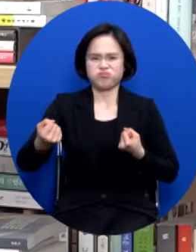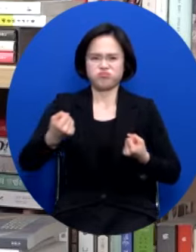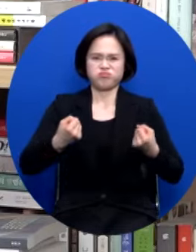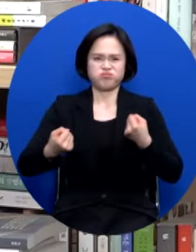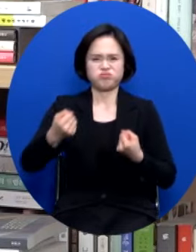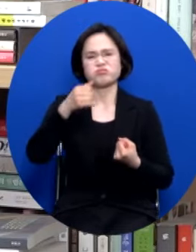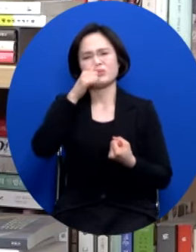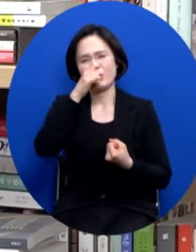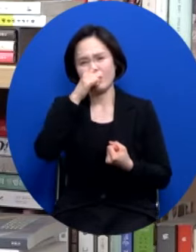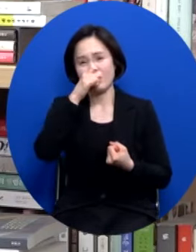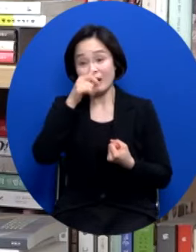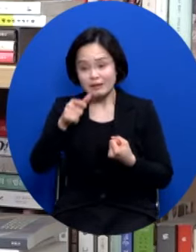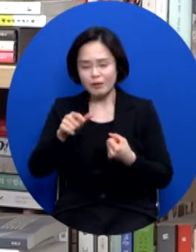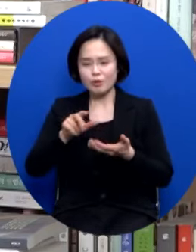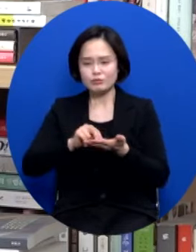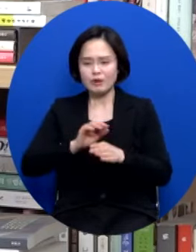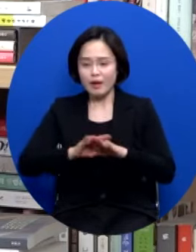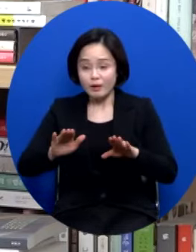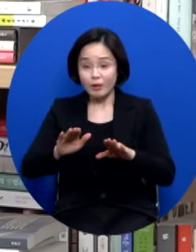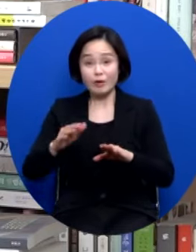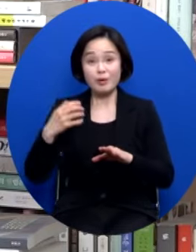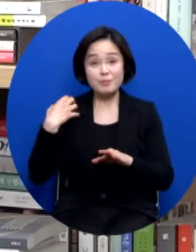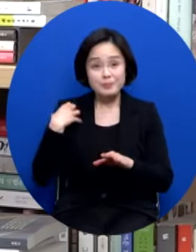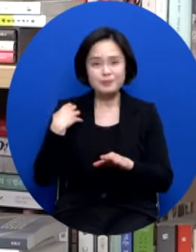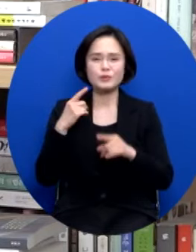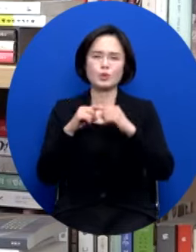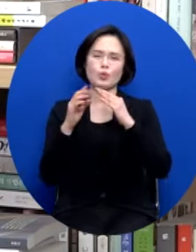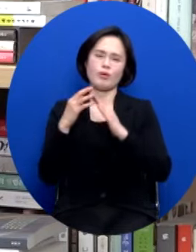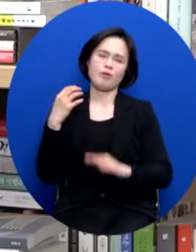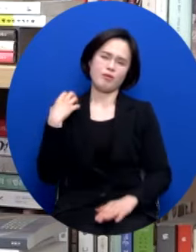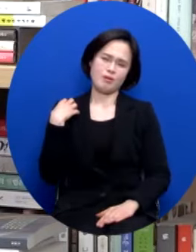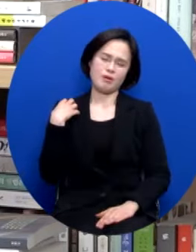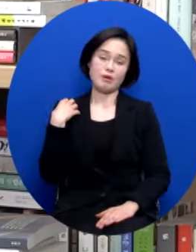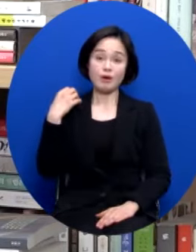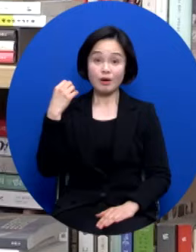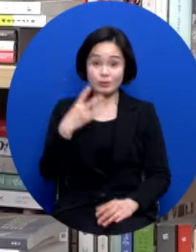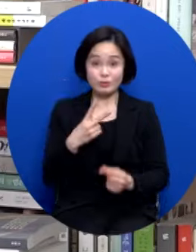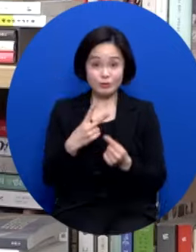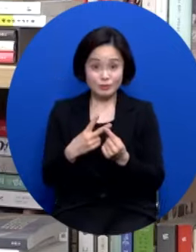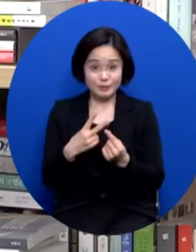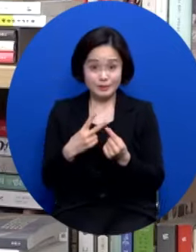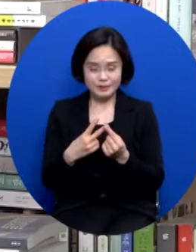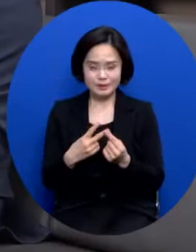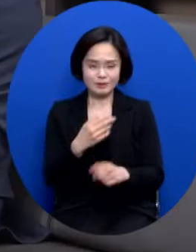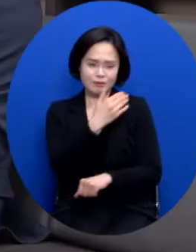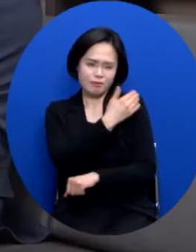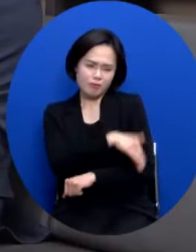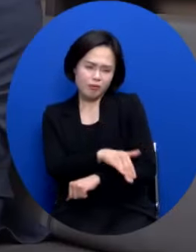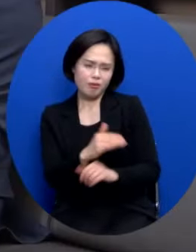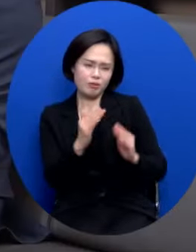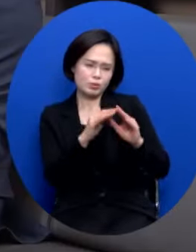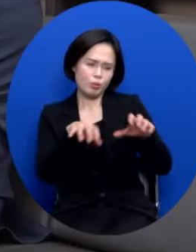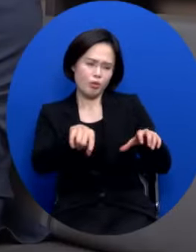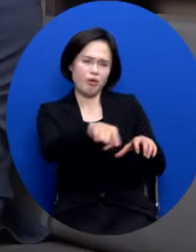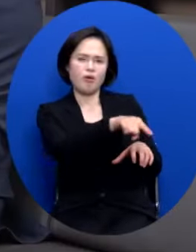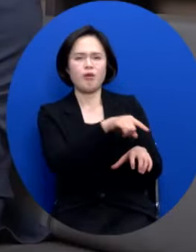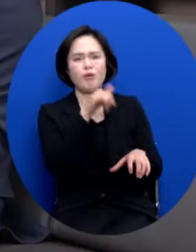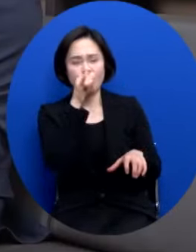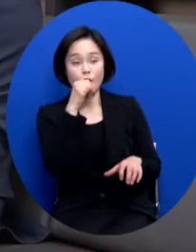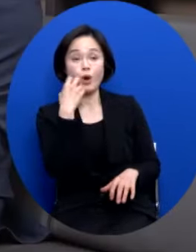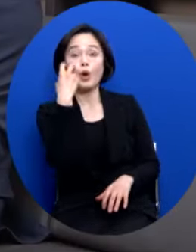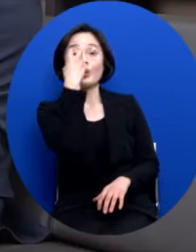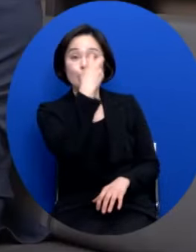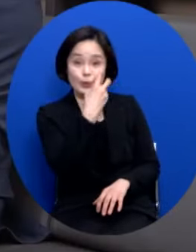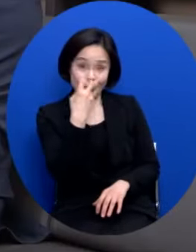하고요. 두 번째는 말씀과 더불어서 소외된 사람들에게 돌봄의 사역이 중요하다라고 생각합니다. 돌봄 사역을